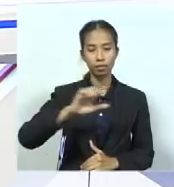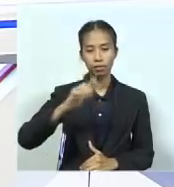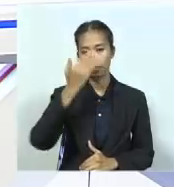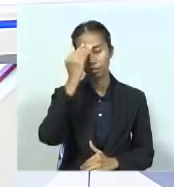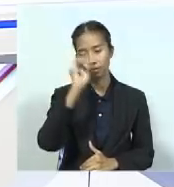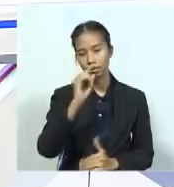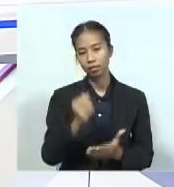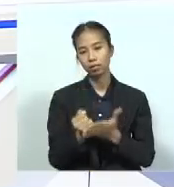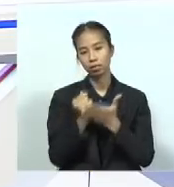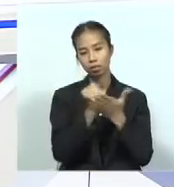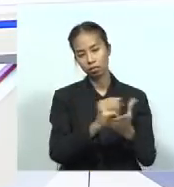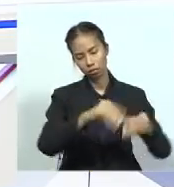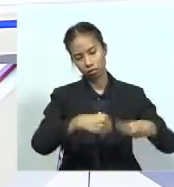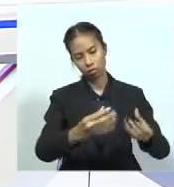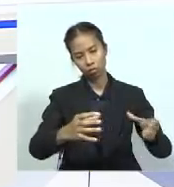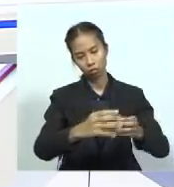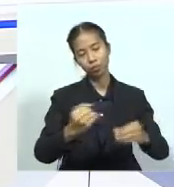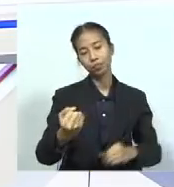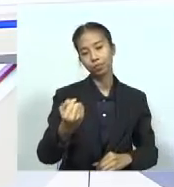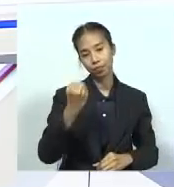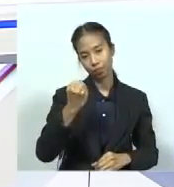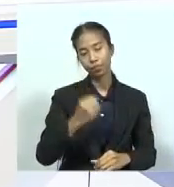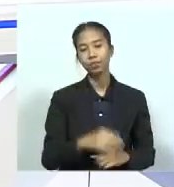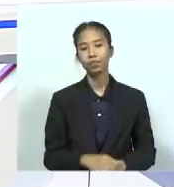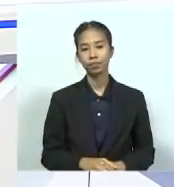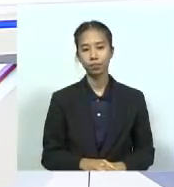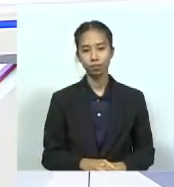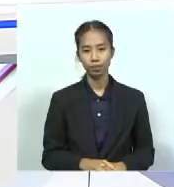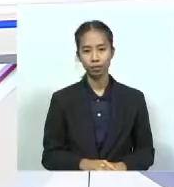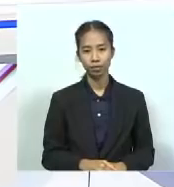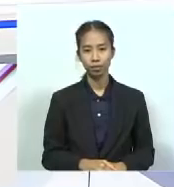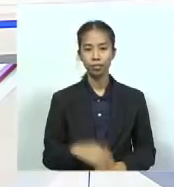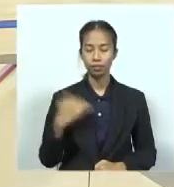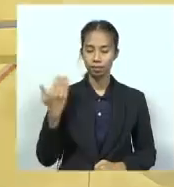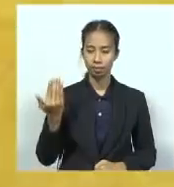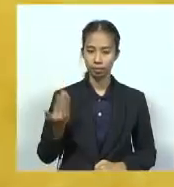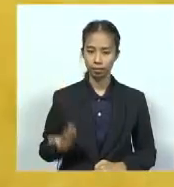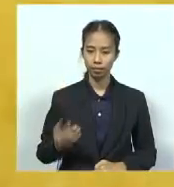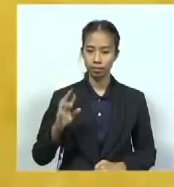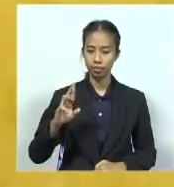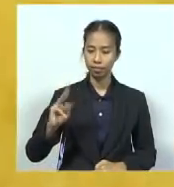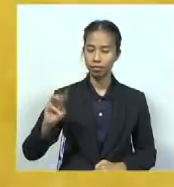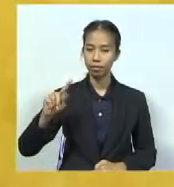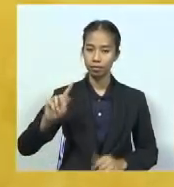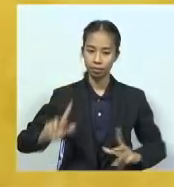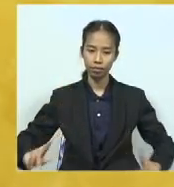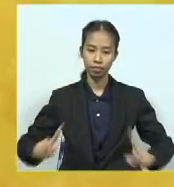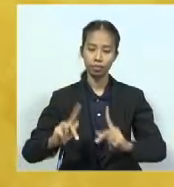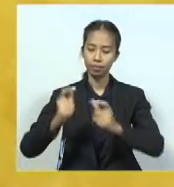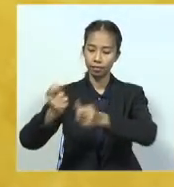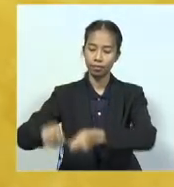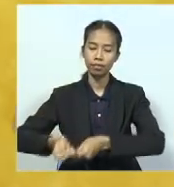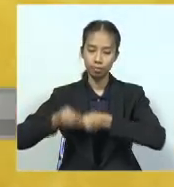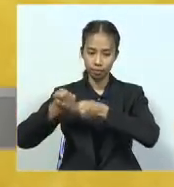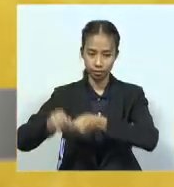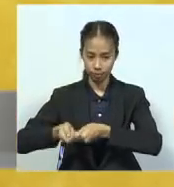เพื่อที่จะสร้างความเข้มแข็งและเพิ่มประสิทธิภาพการผลิตค่ะนายกฤษดาบุญราชรัฐมนตรีว่าการกระทรวงเกษตรและส